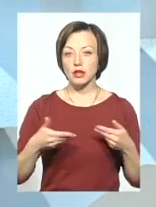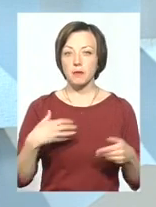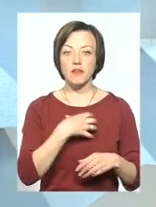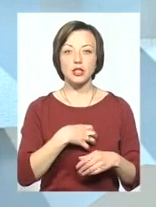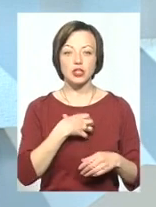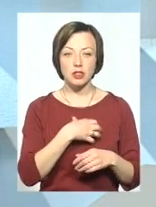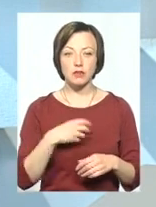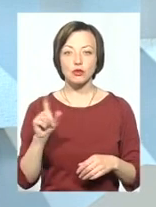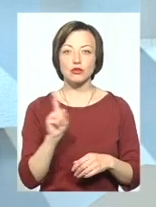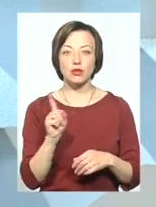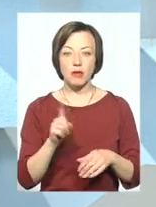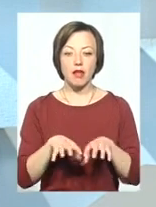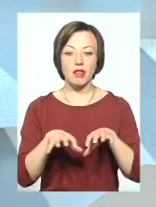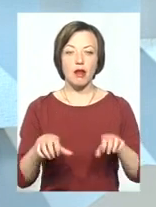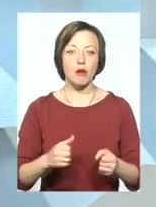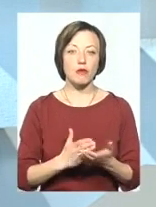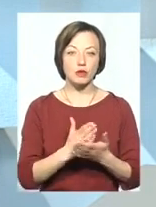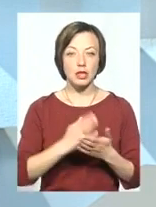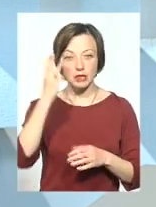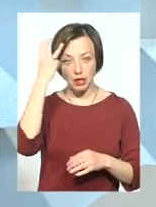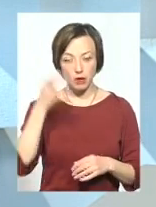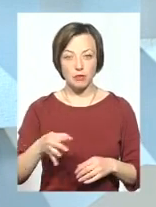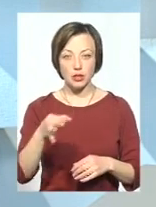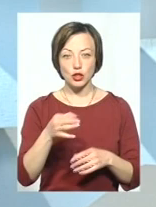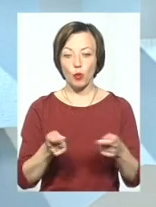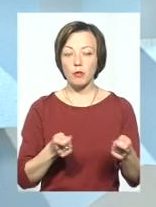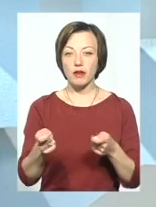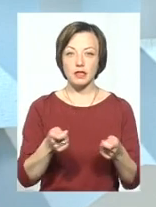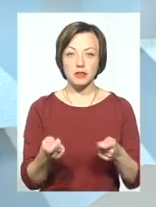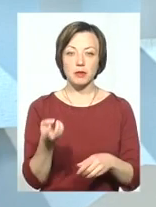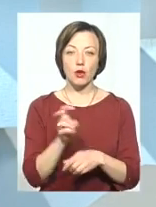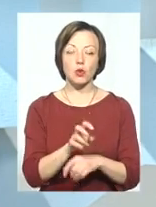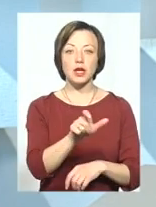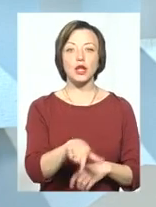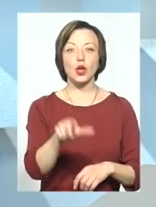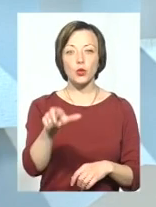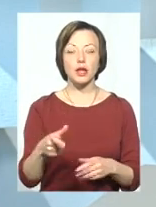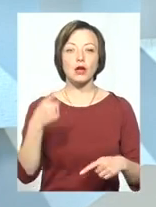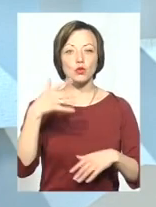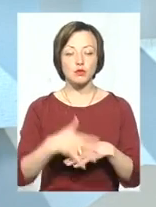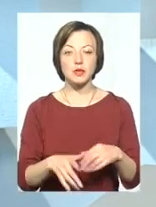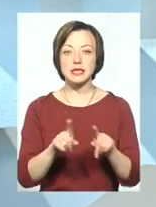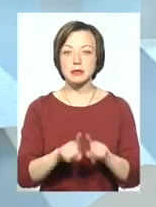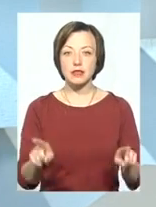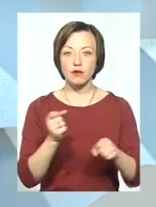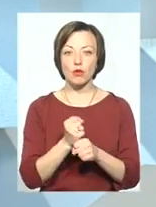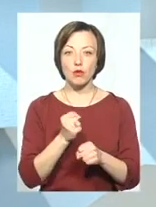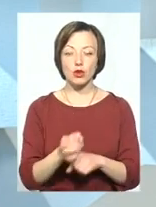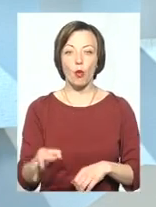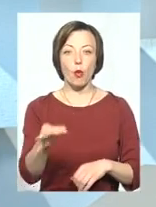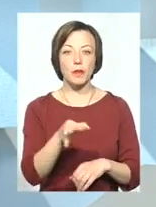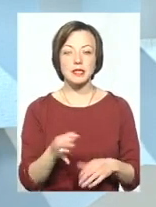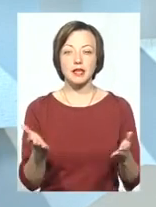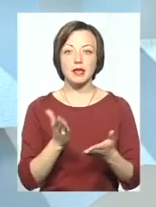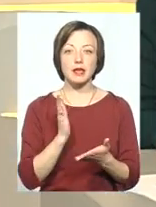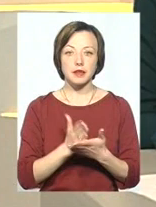важливо, щоби на посади на Хмельниччині, на управлінські посади приходили люди, які розуміють специфіку роботи області,